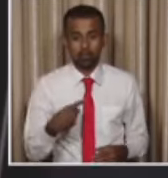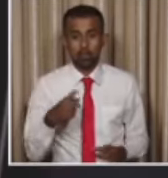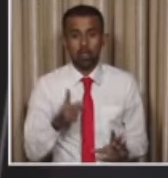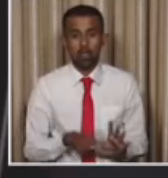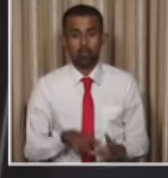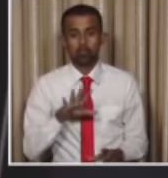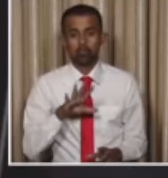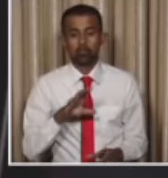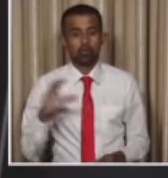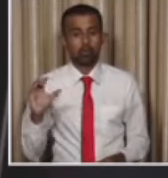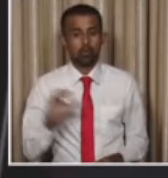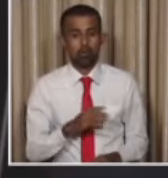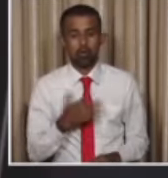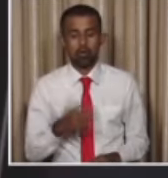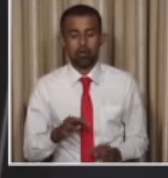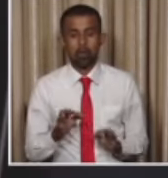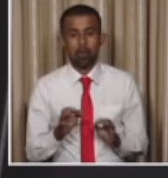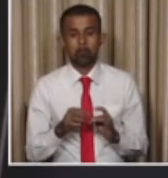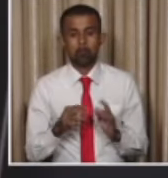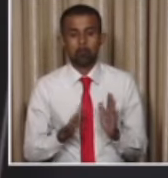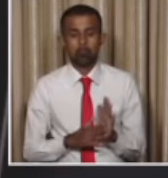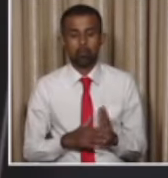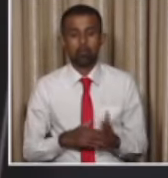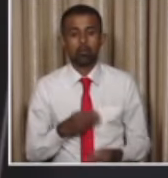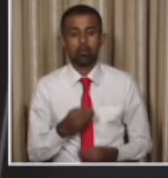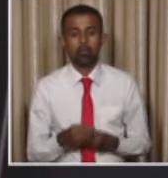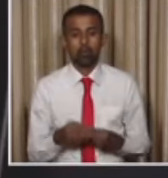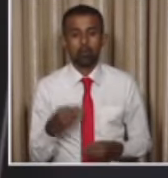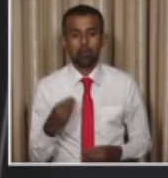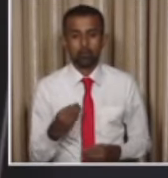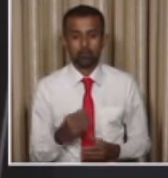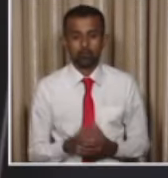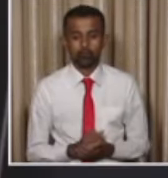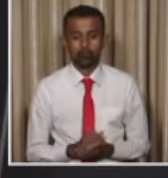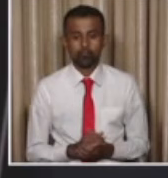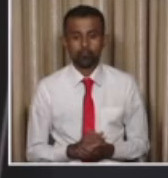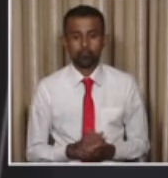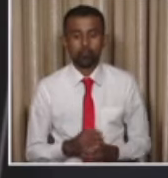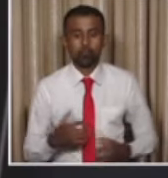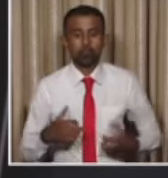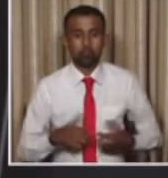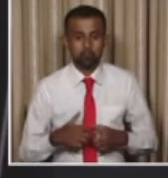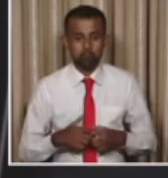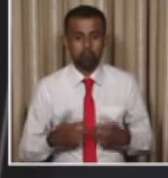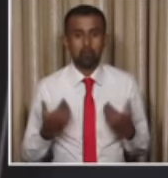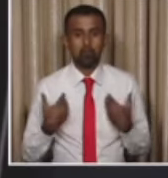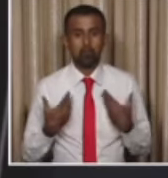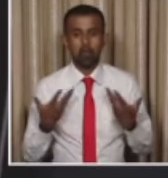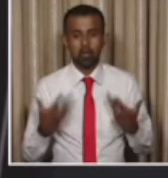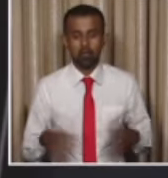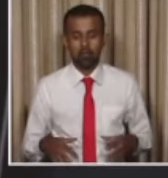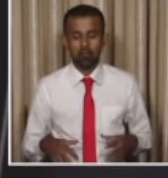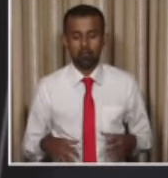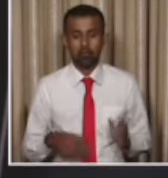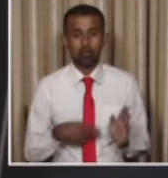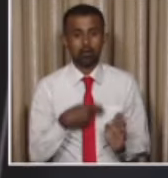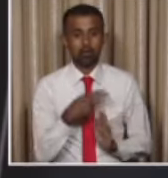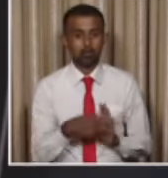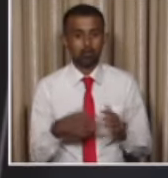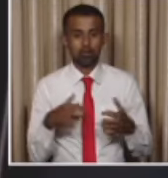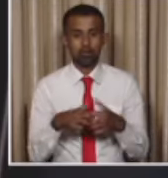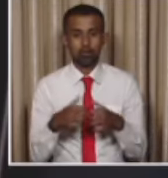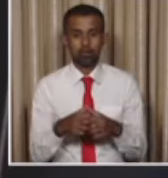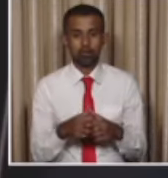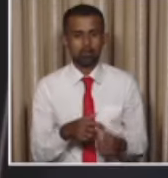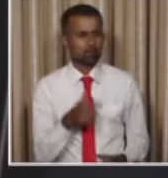තියෙන සංවර්ධන බැඳුම්වලින් වාණිජ ණය. මේ උගුලේ තමයි අපි හිර වෙලා තියෙන්නේ. මේක ජාතික ගැටලුවක්. එක්